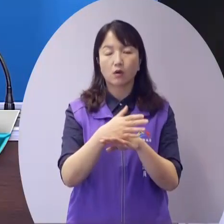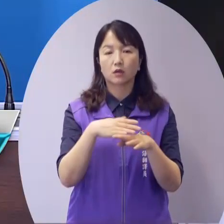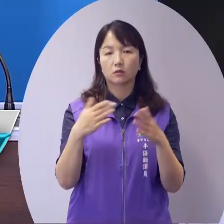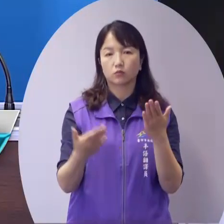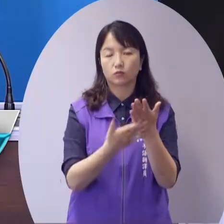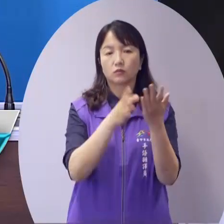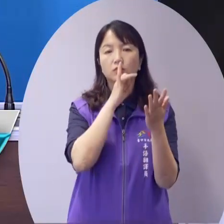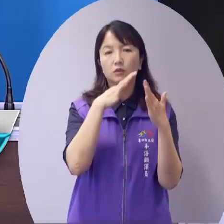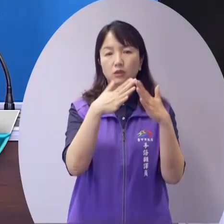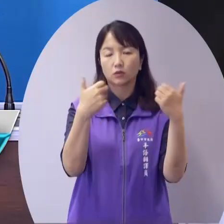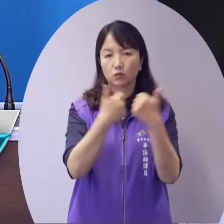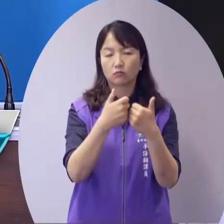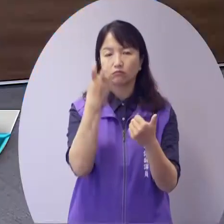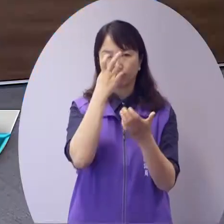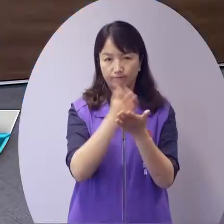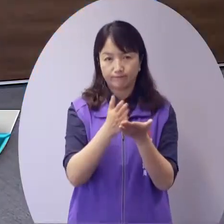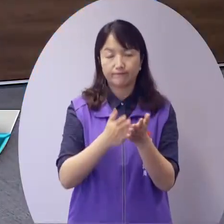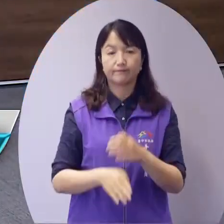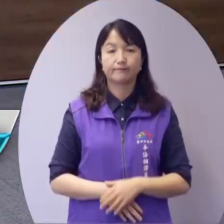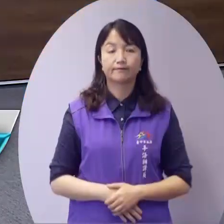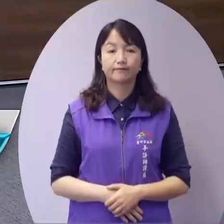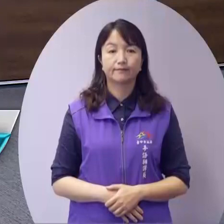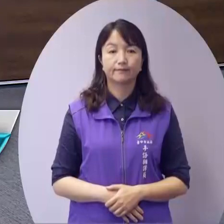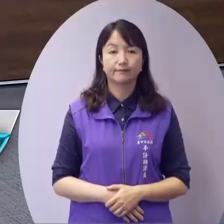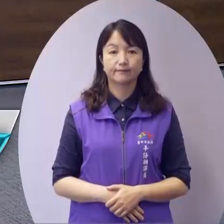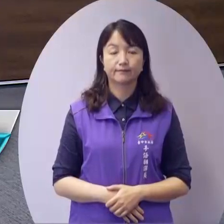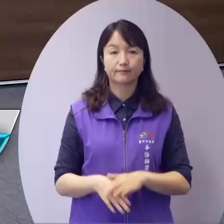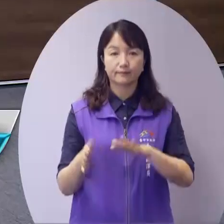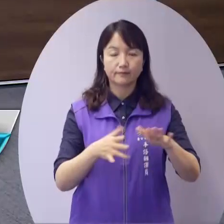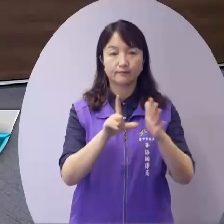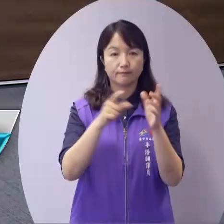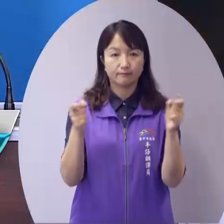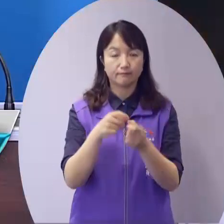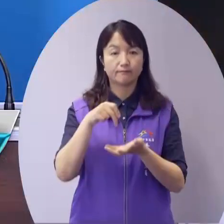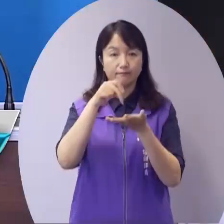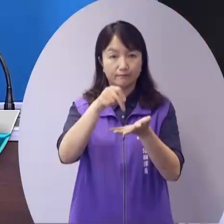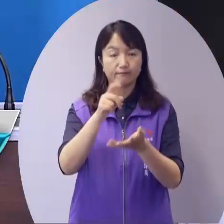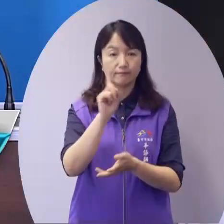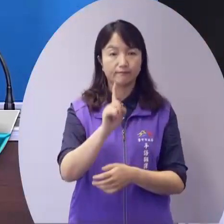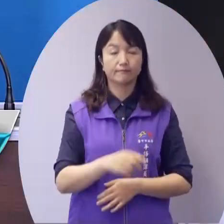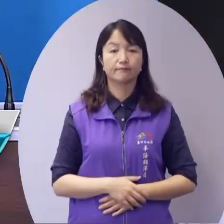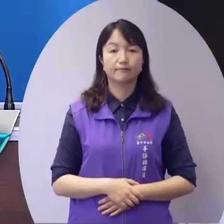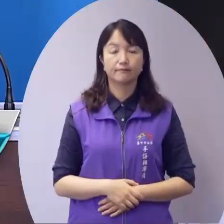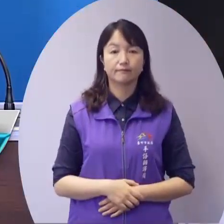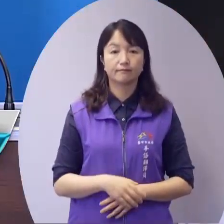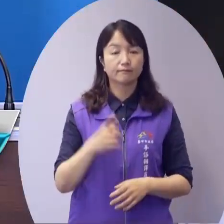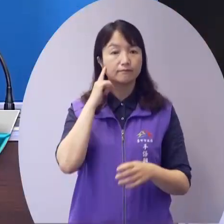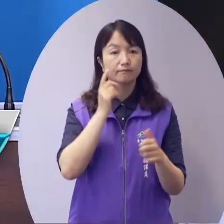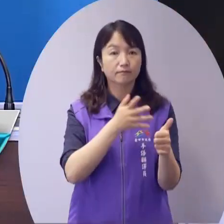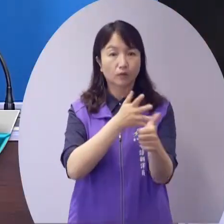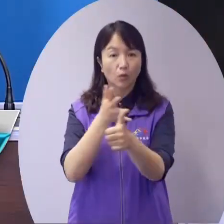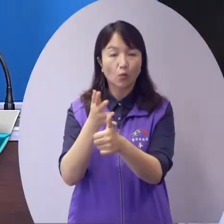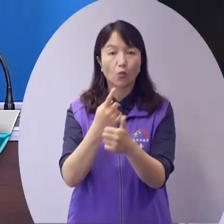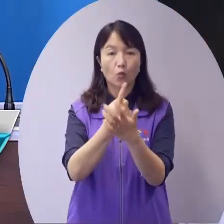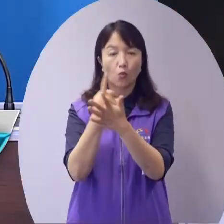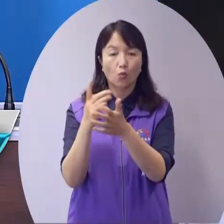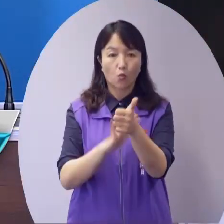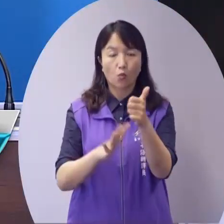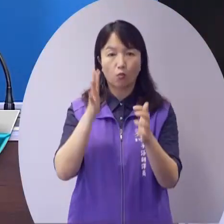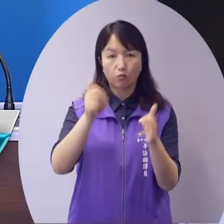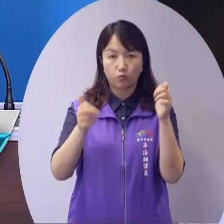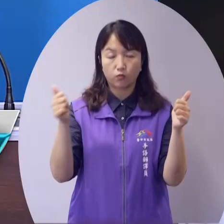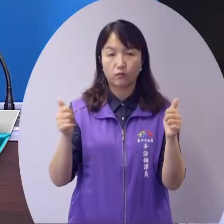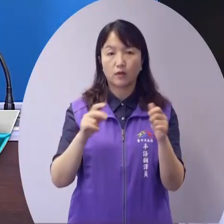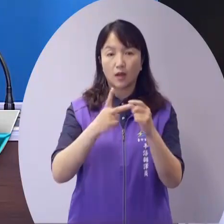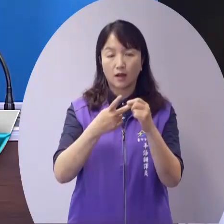过，送请台中市议会审议。 临时动议。 请问我们所有的局处会首